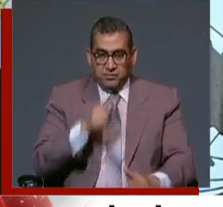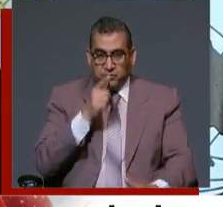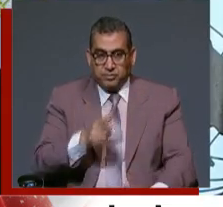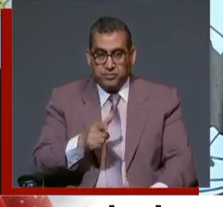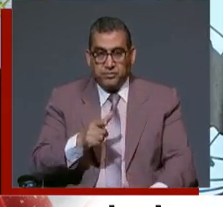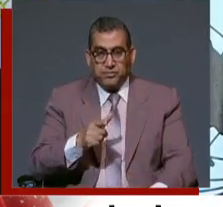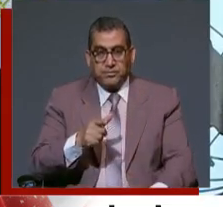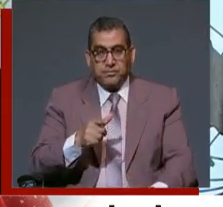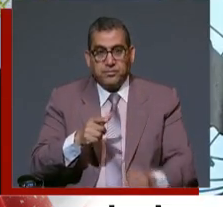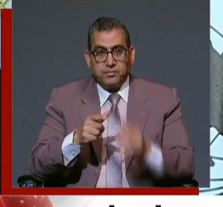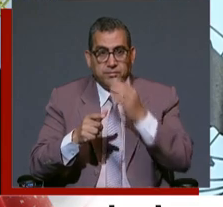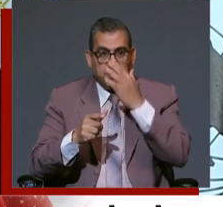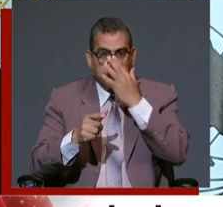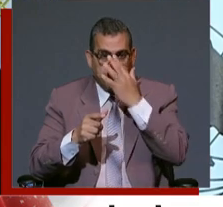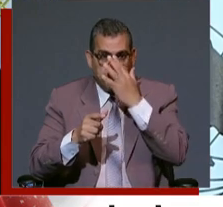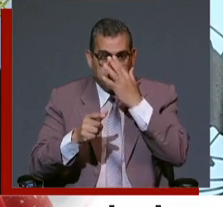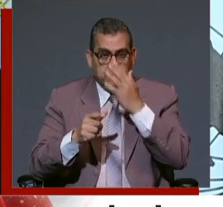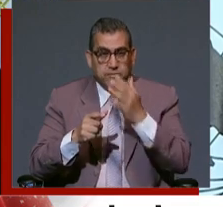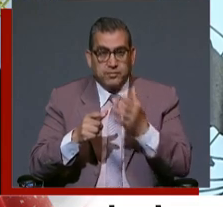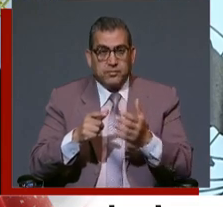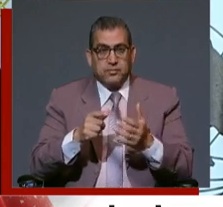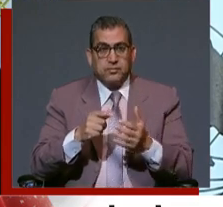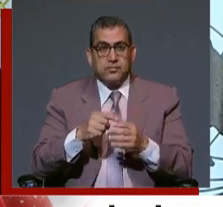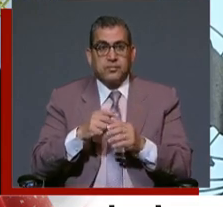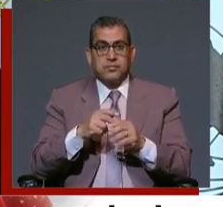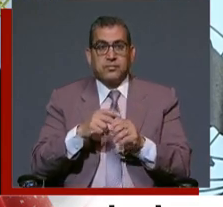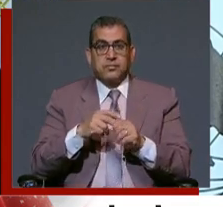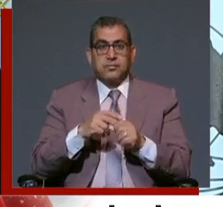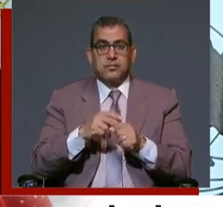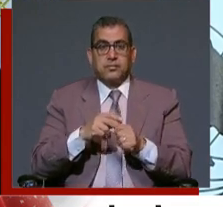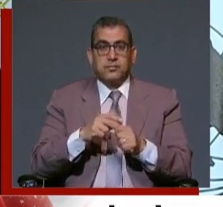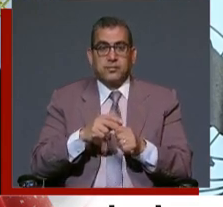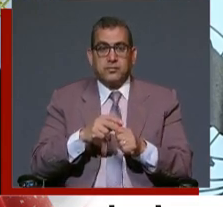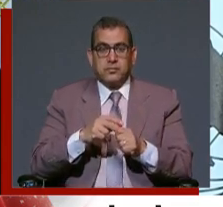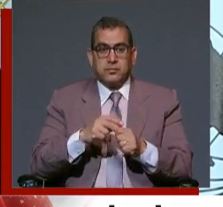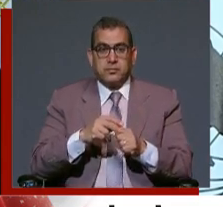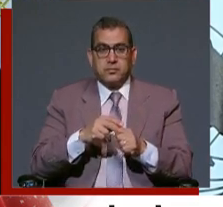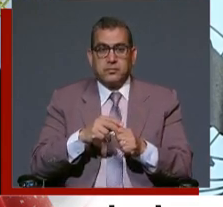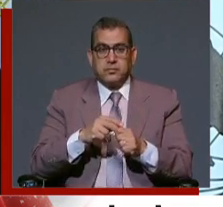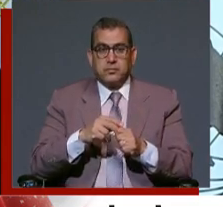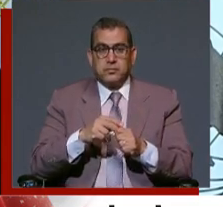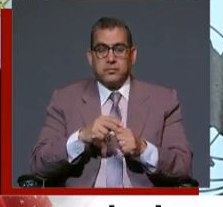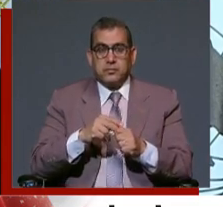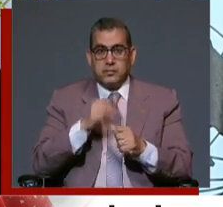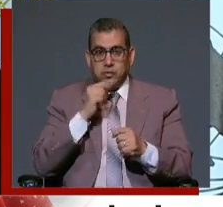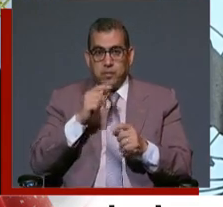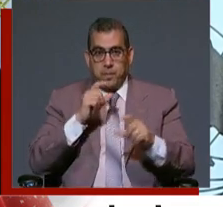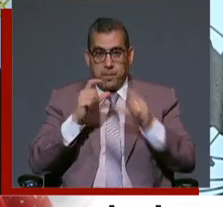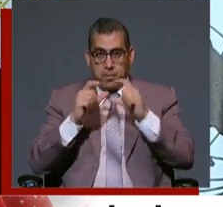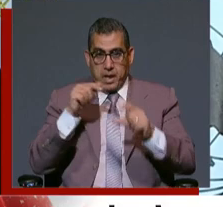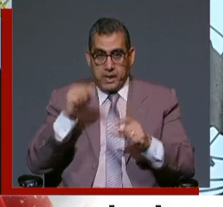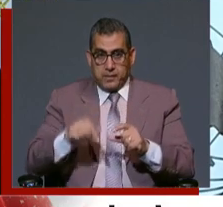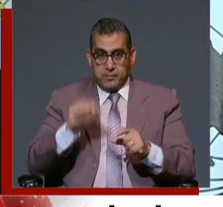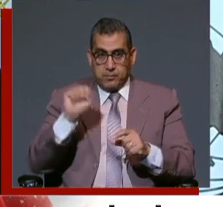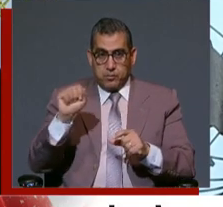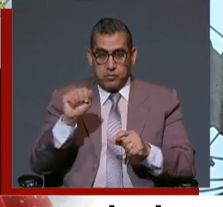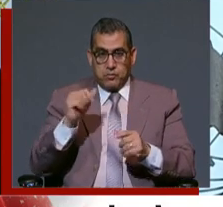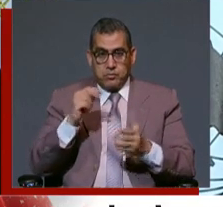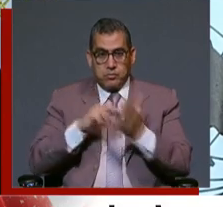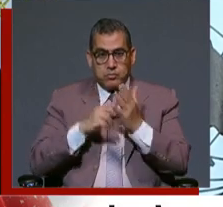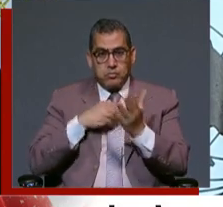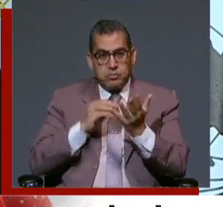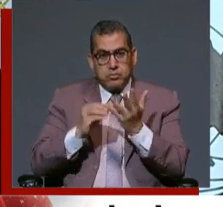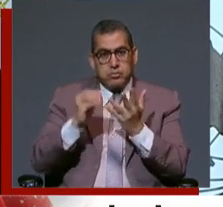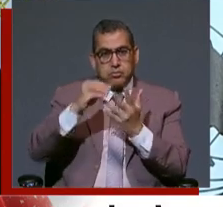اقتراح رأس المال المزدوج الذي قدمته البنك يؤكد كيف نتقدم في